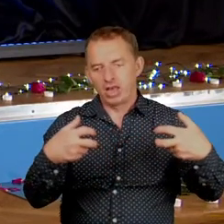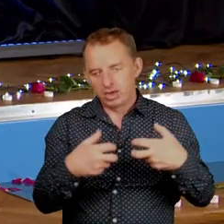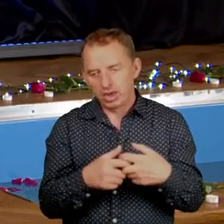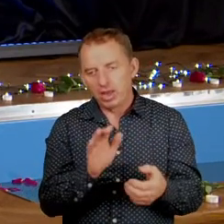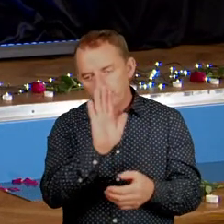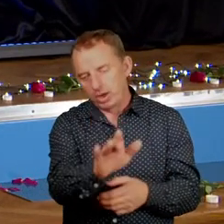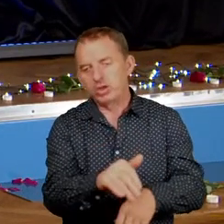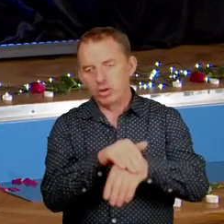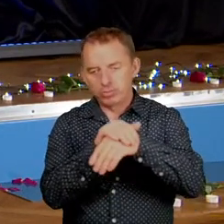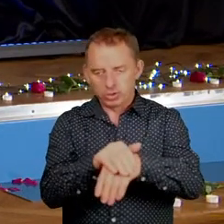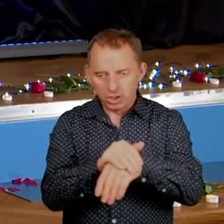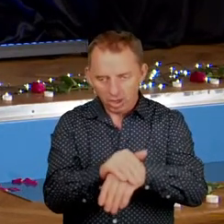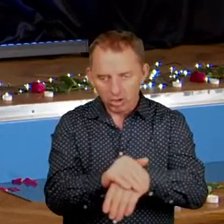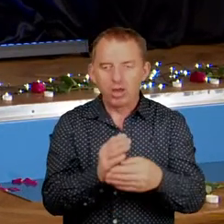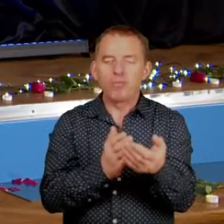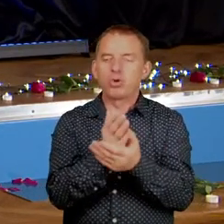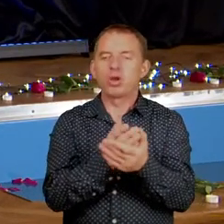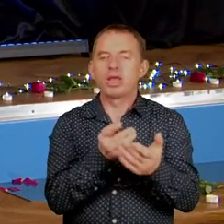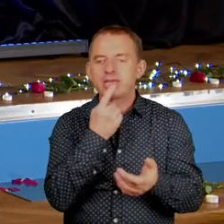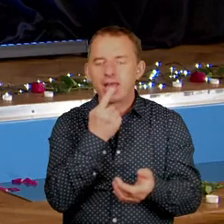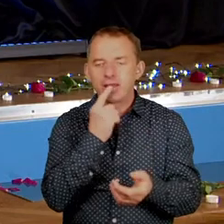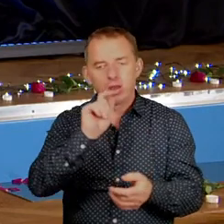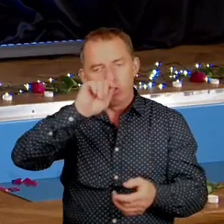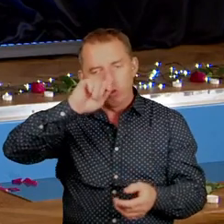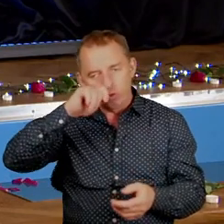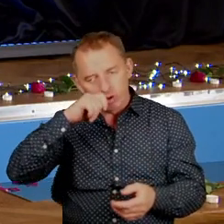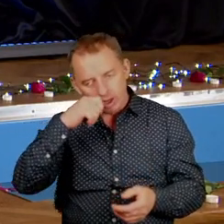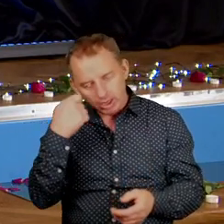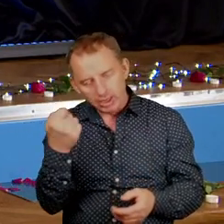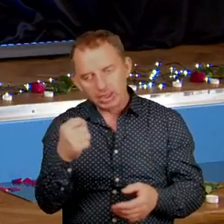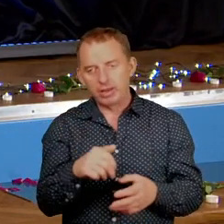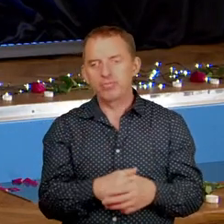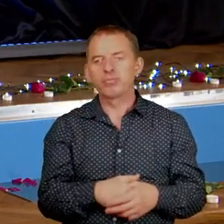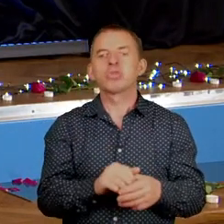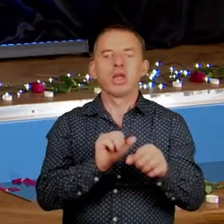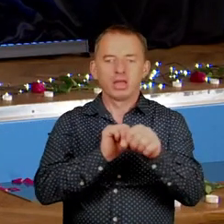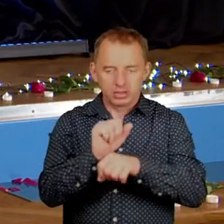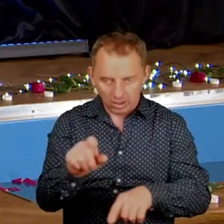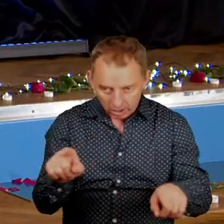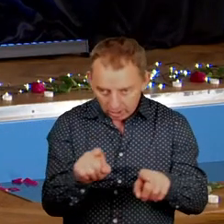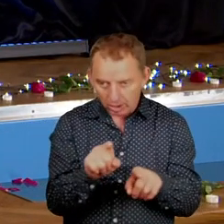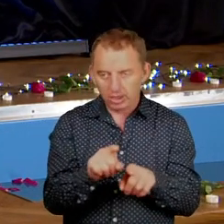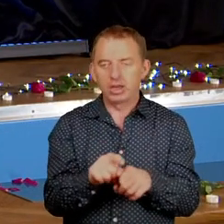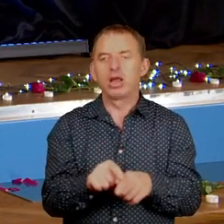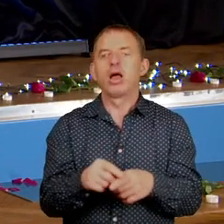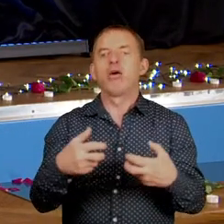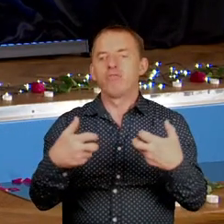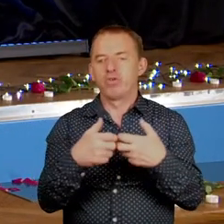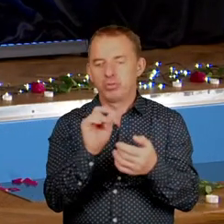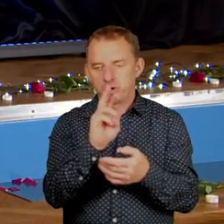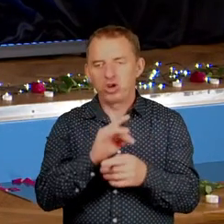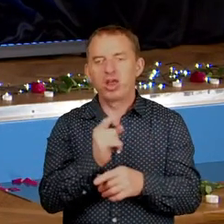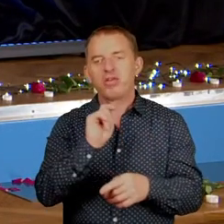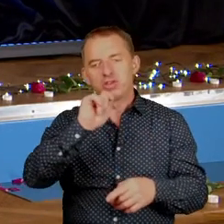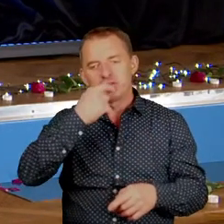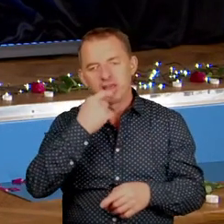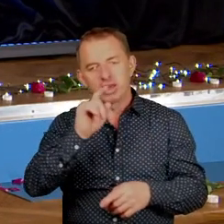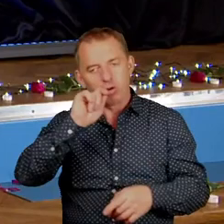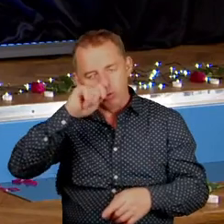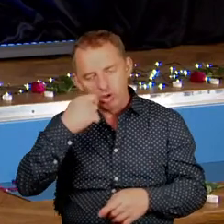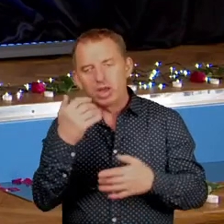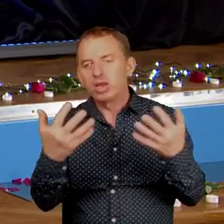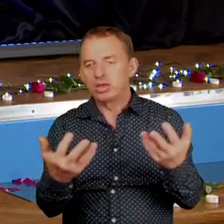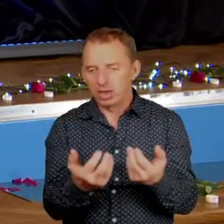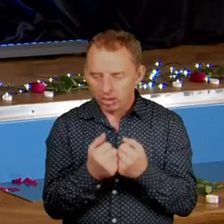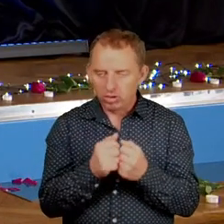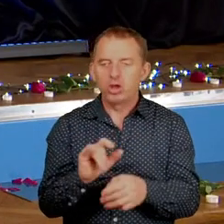macie przyjaciół, którzy posługują się językiem ukraińskim, jest także ta sama wersja programu w języku ukraińskim, znajdziecie ją